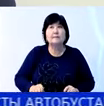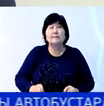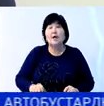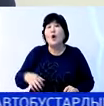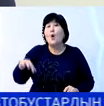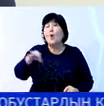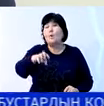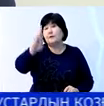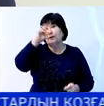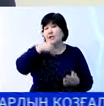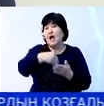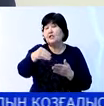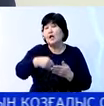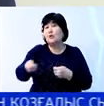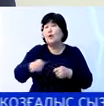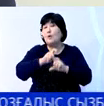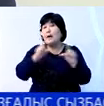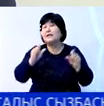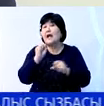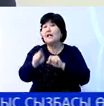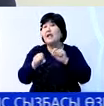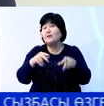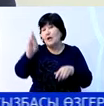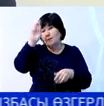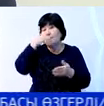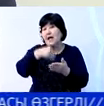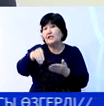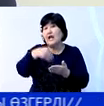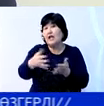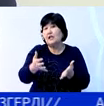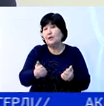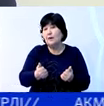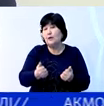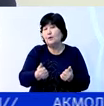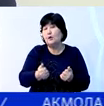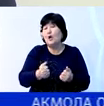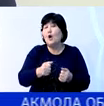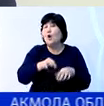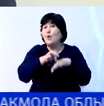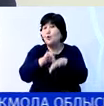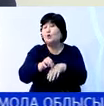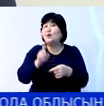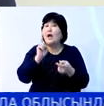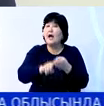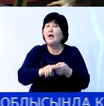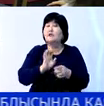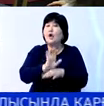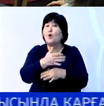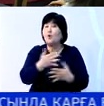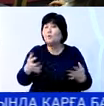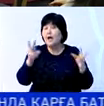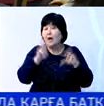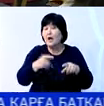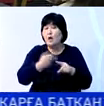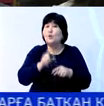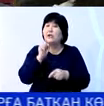Облыстық мемлекеттік сатып алу басқармасы тапсырыс берушілердің мемлекеттік сатып алуды жүзеге өткізуге қатысты өнімдерін қарастыру кезінде